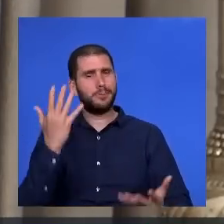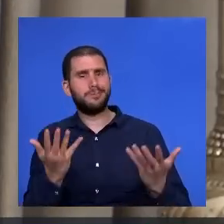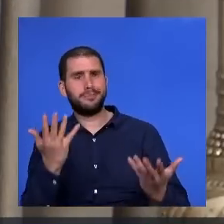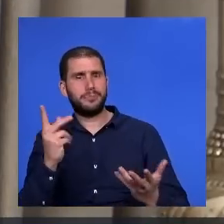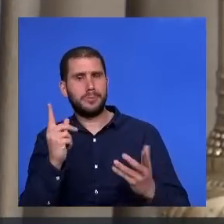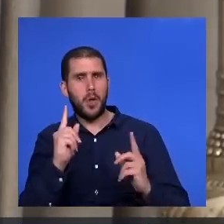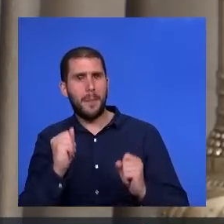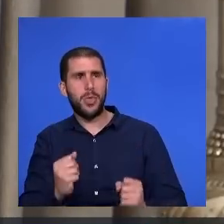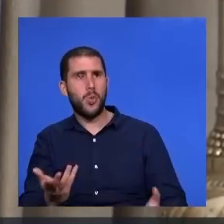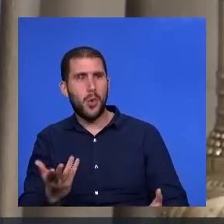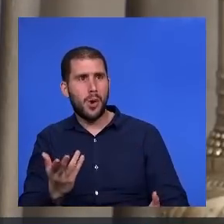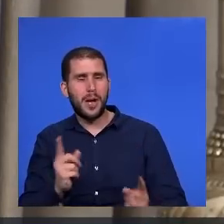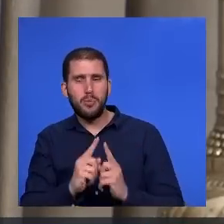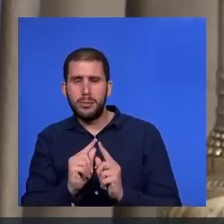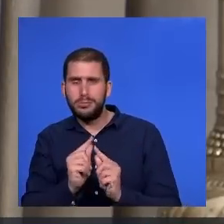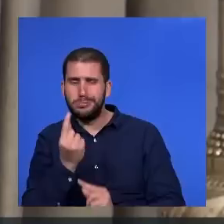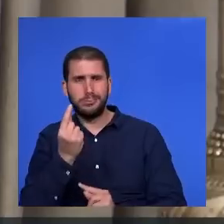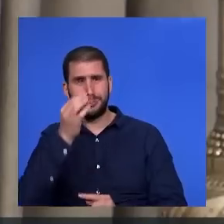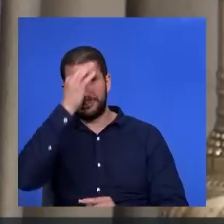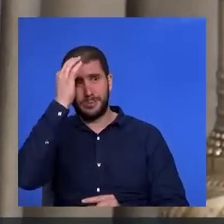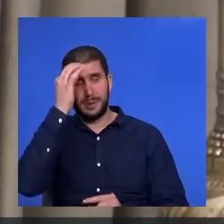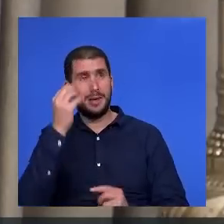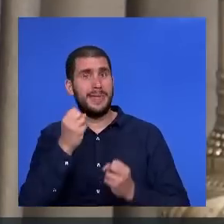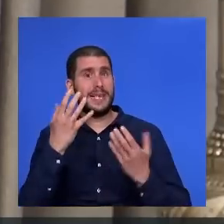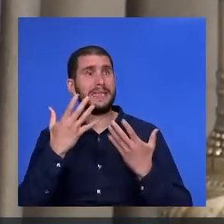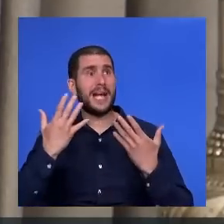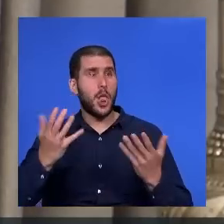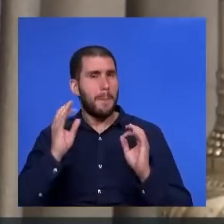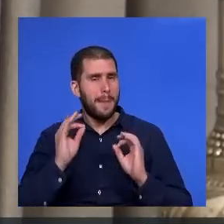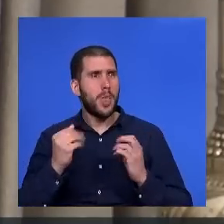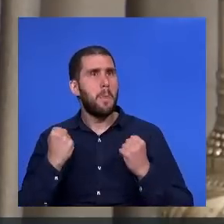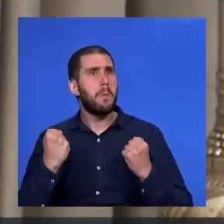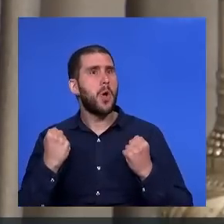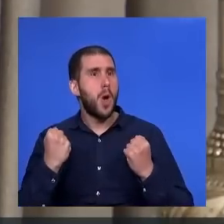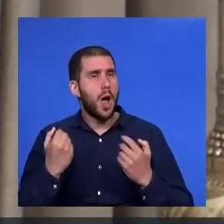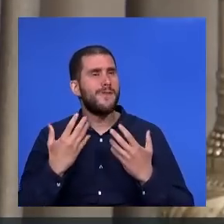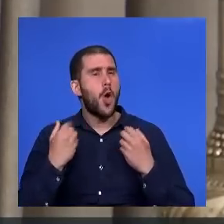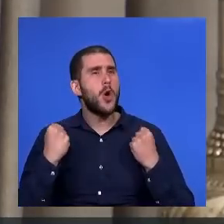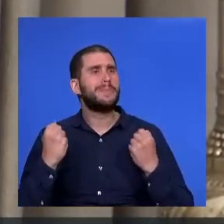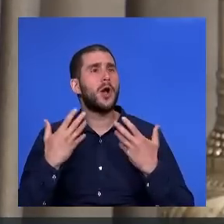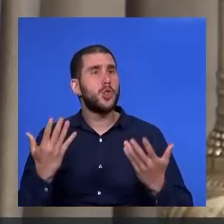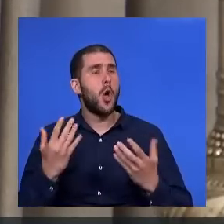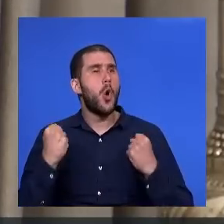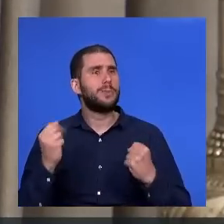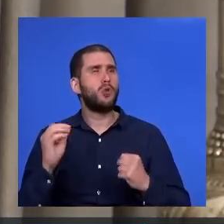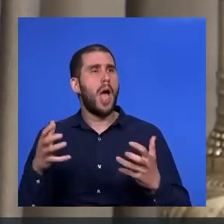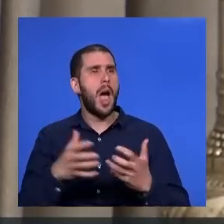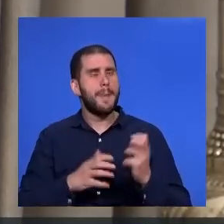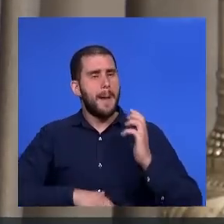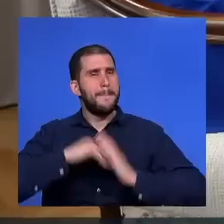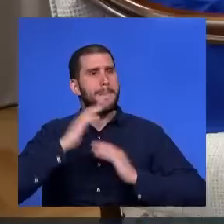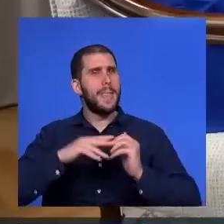בספק כחוט השערה, בניסים גדולים ובאמת בכוחנו ובעוצמתנו, בעוצמתו של עם שבנה פה